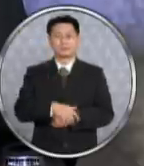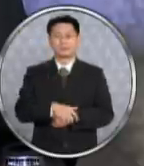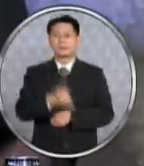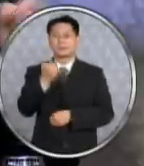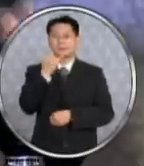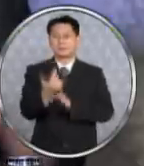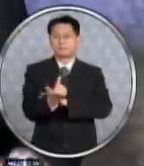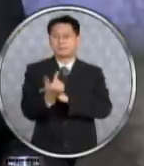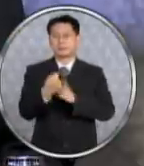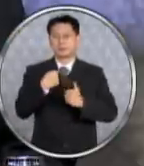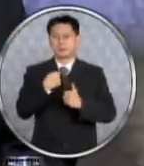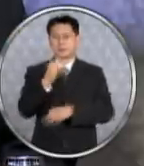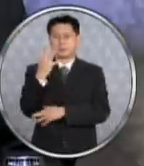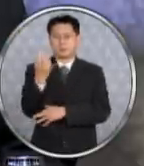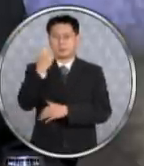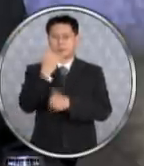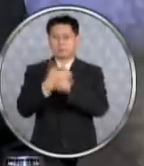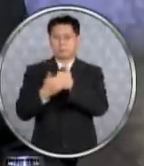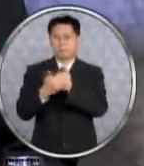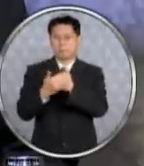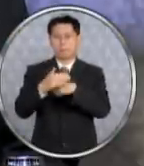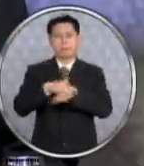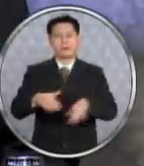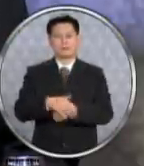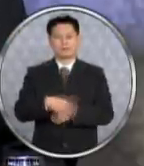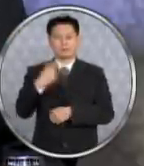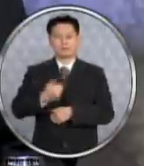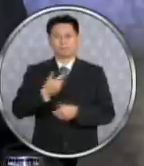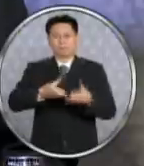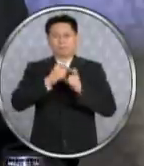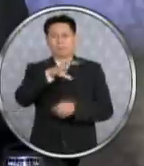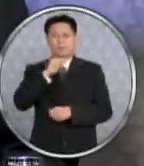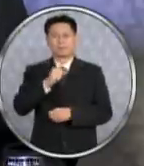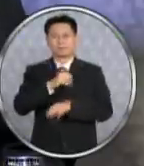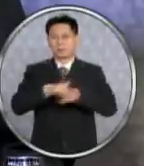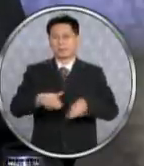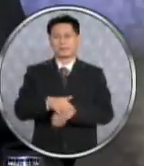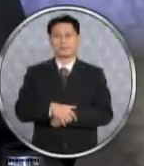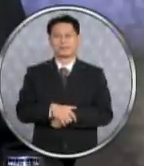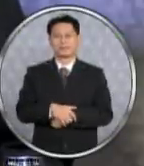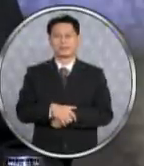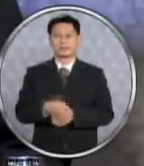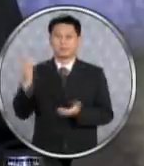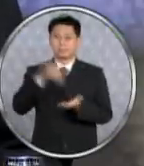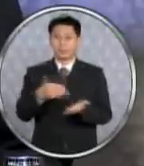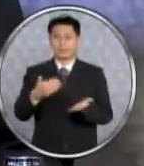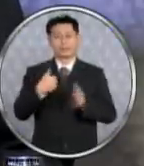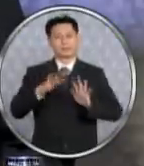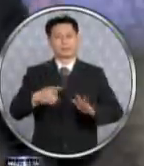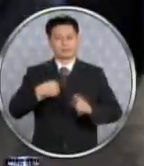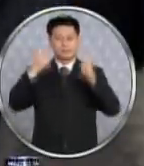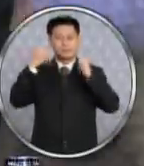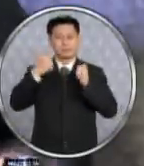安全的保住政权，如何的安全的夺回政权。但是今天楚瑜要谈